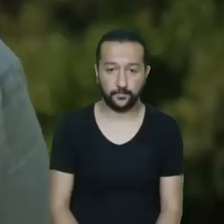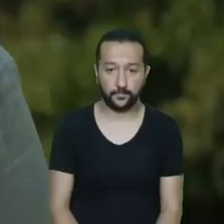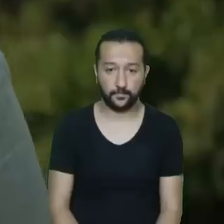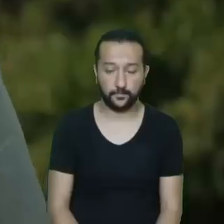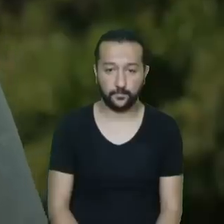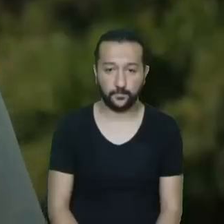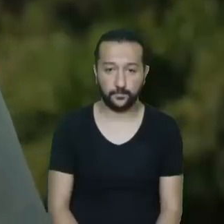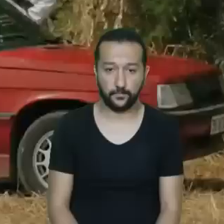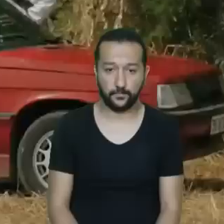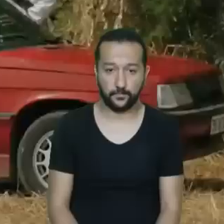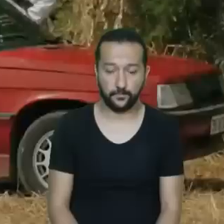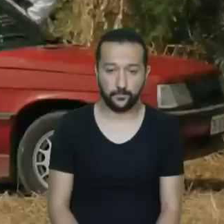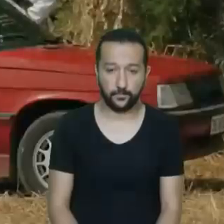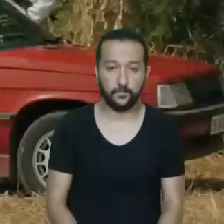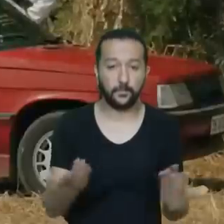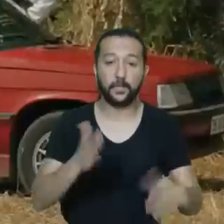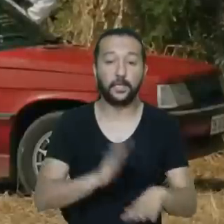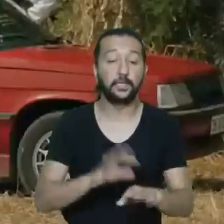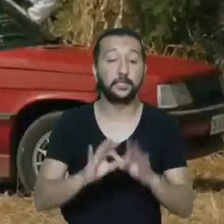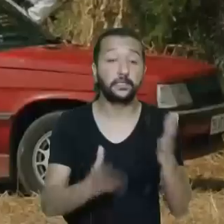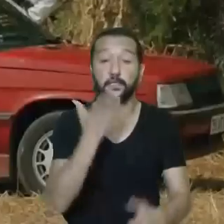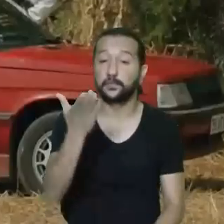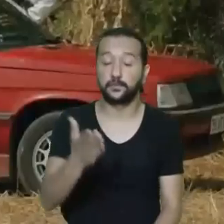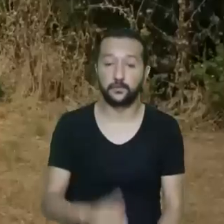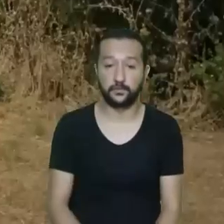Emin aşağılar bakıyor. Nasıl yakacağız?